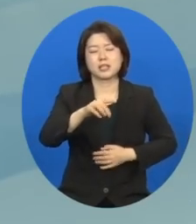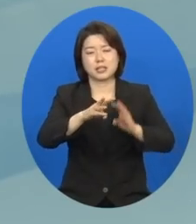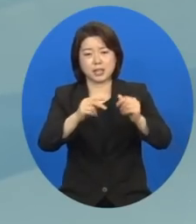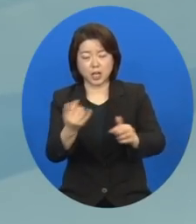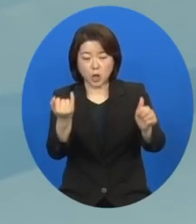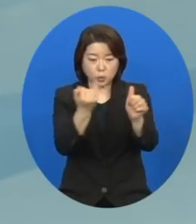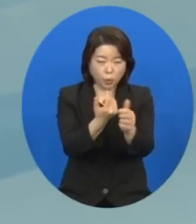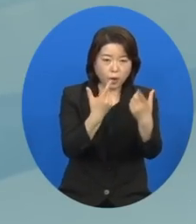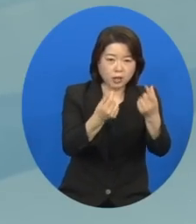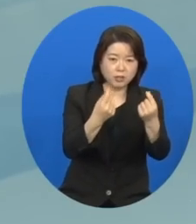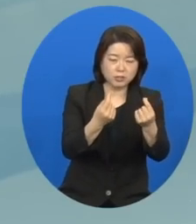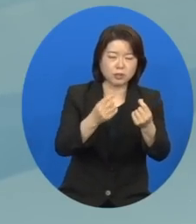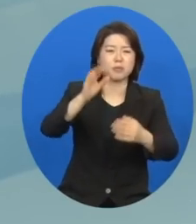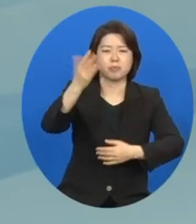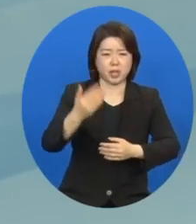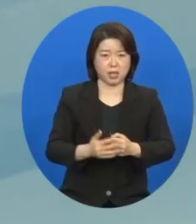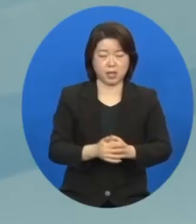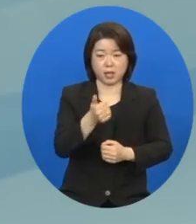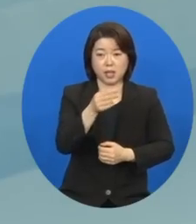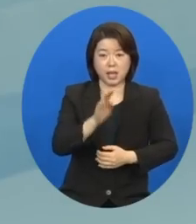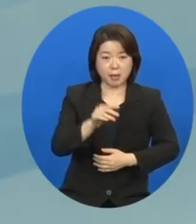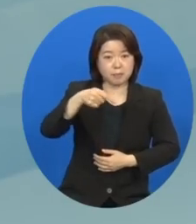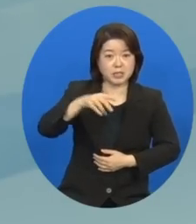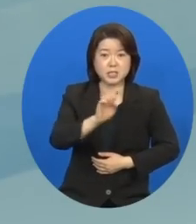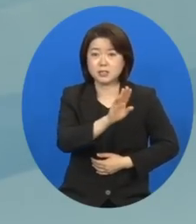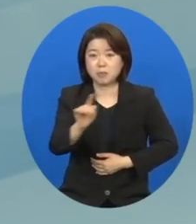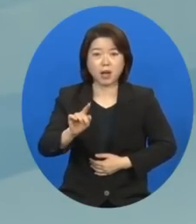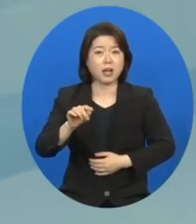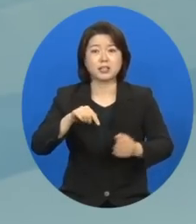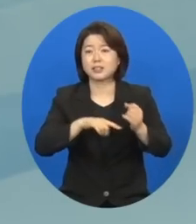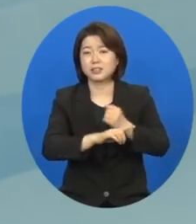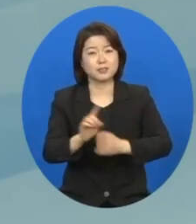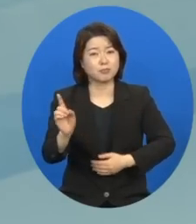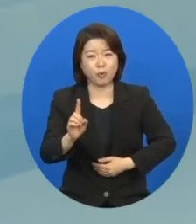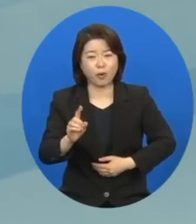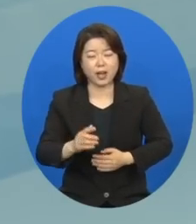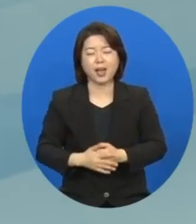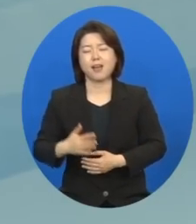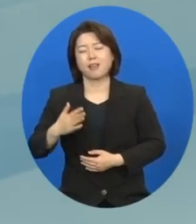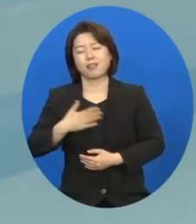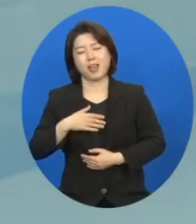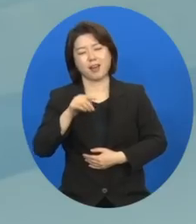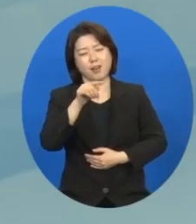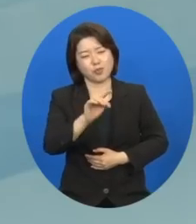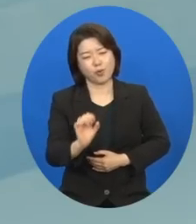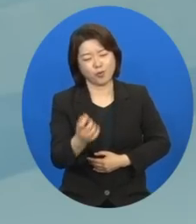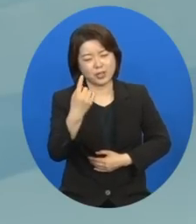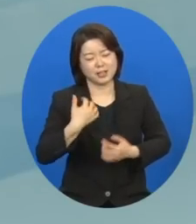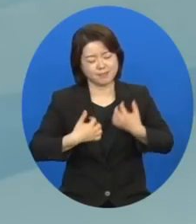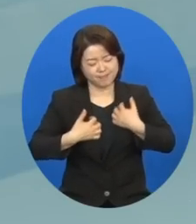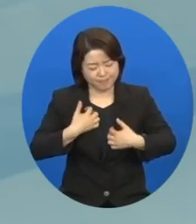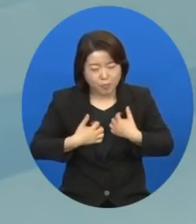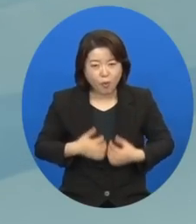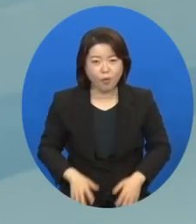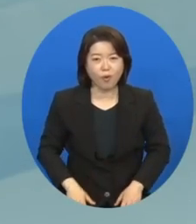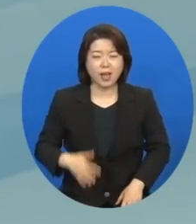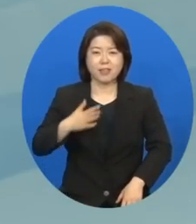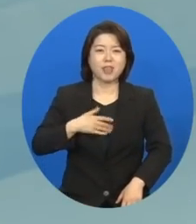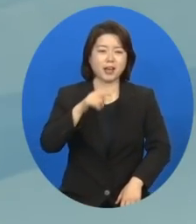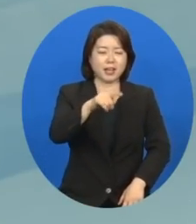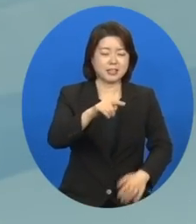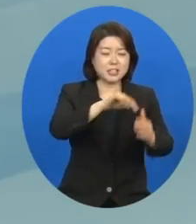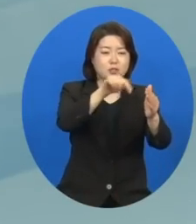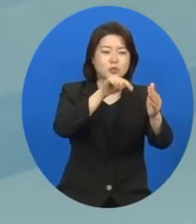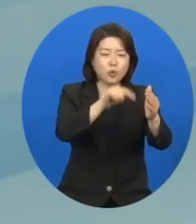것이라. 헵시바는 무슨 뜻이냐? 내가 너로 인하여서 기뻐한다. 내가 너의